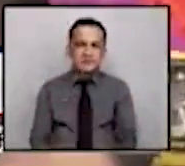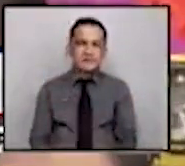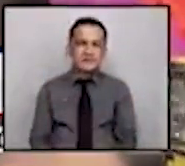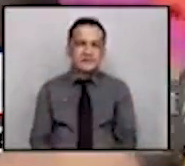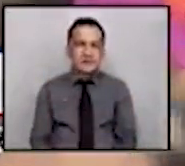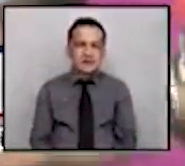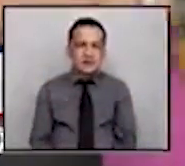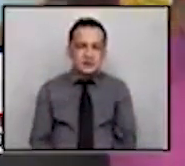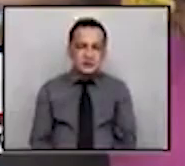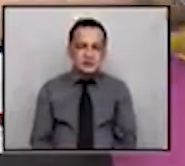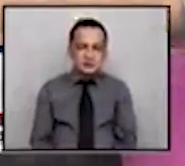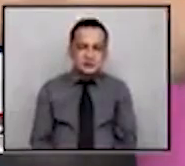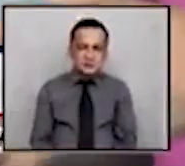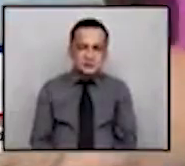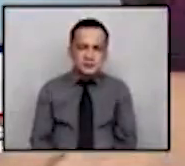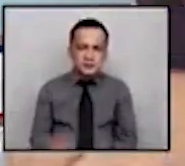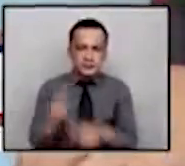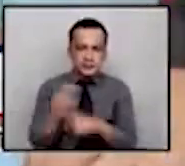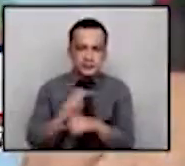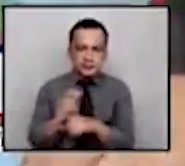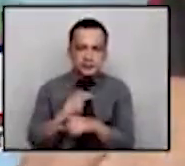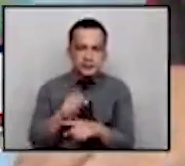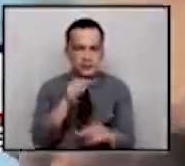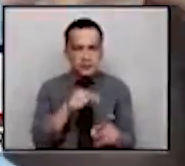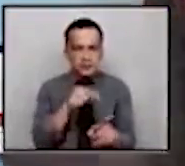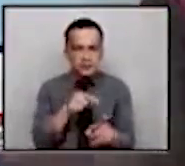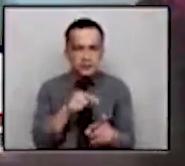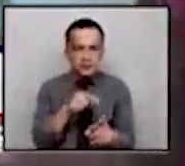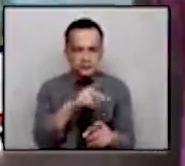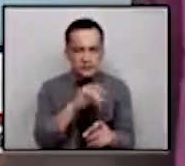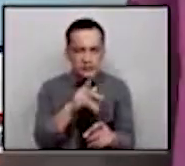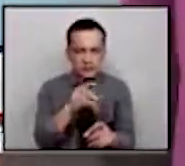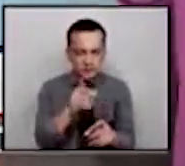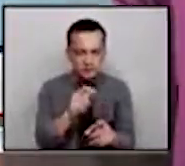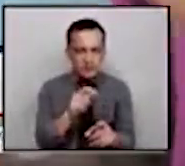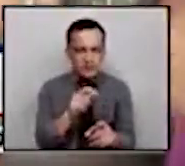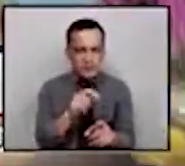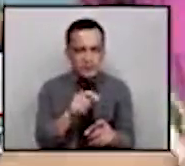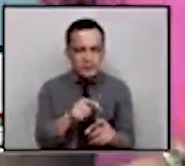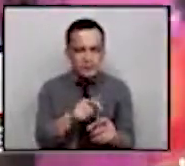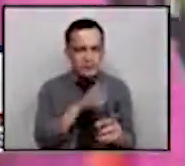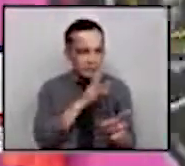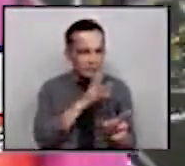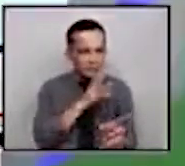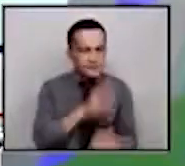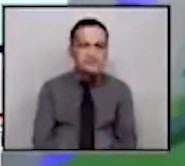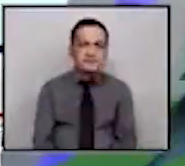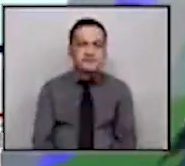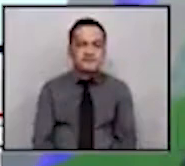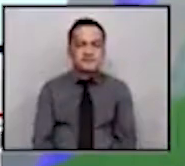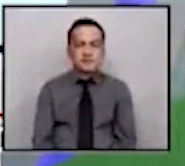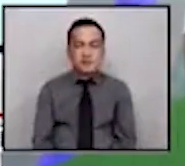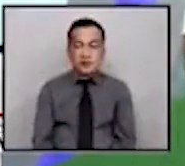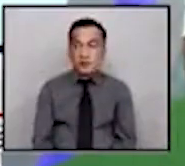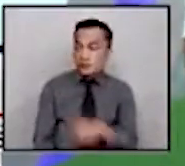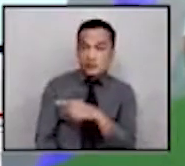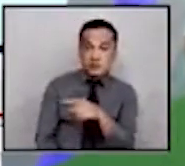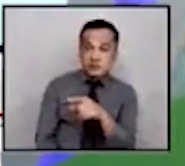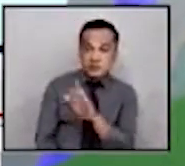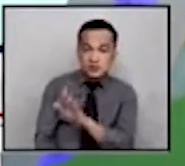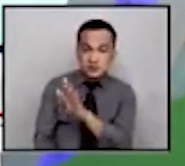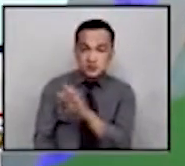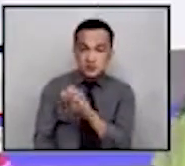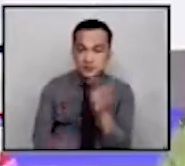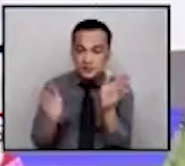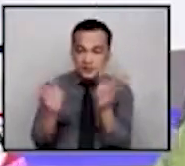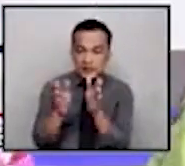tinitraining din kasi natin yung mga ganung klaseng parrot sa pagsasalita. Pero yun sa'yo, parang maliit siya, no? Yeah.